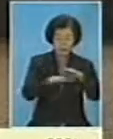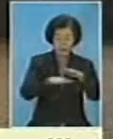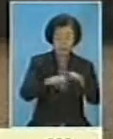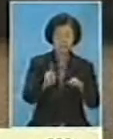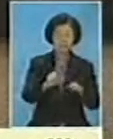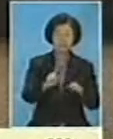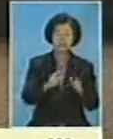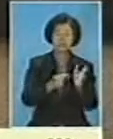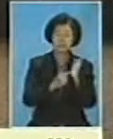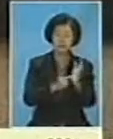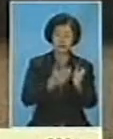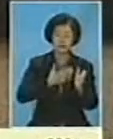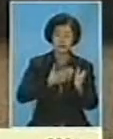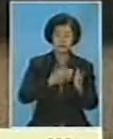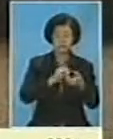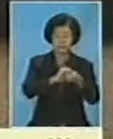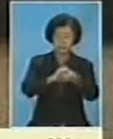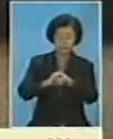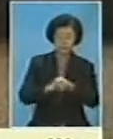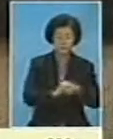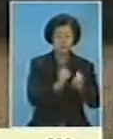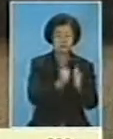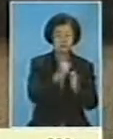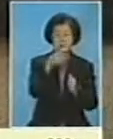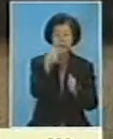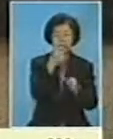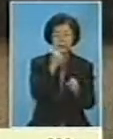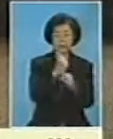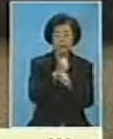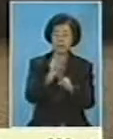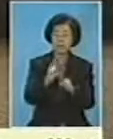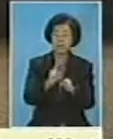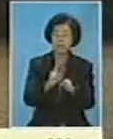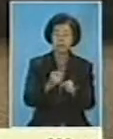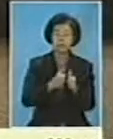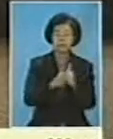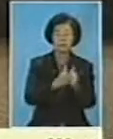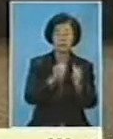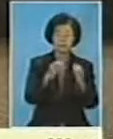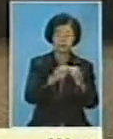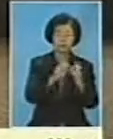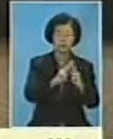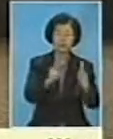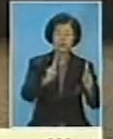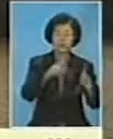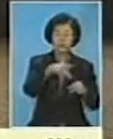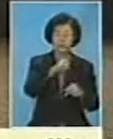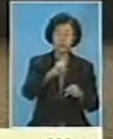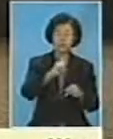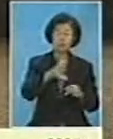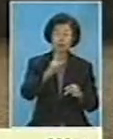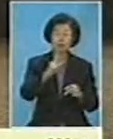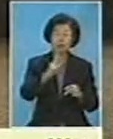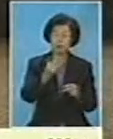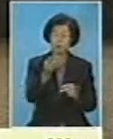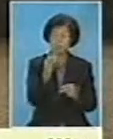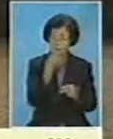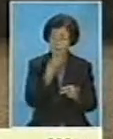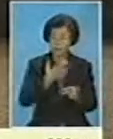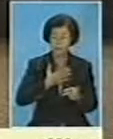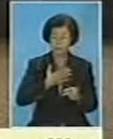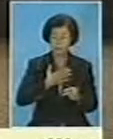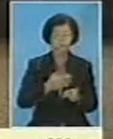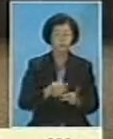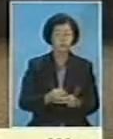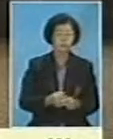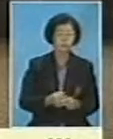งว่าผมได้ร่วมมือกับใครเพื่อไปกระทำการใดตามที่คณะกรรมการปปช.กล่าวหาและ